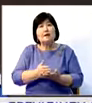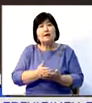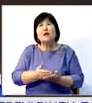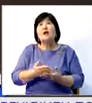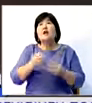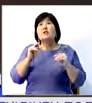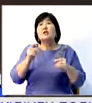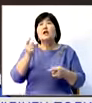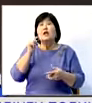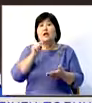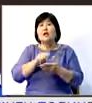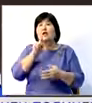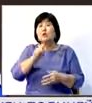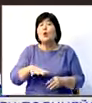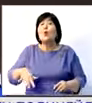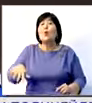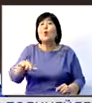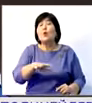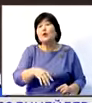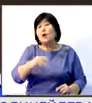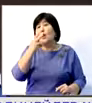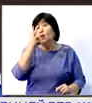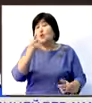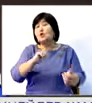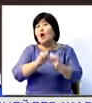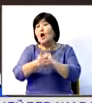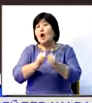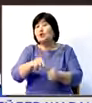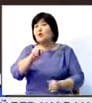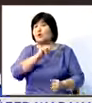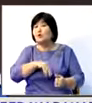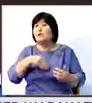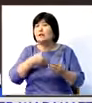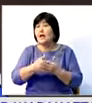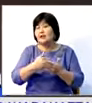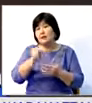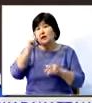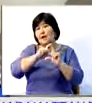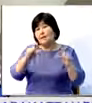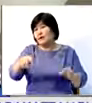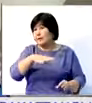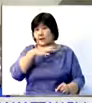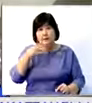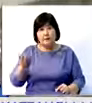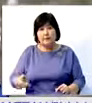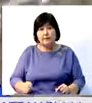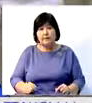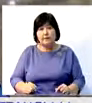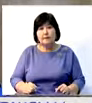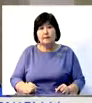Шынына келгенде сол өңірде үш ауысымда жұмыс жасап жатқан мектептер аз емес.